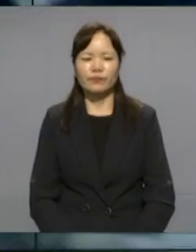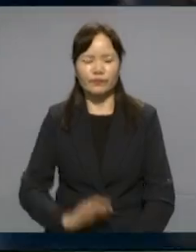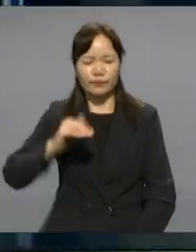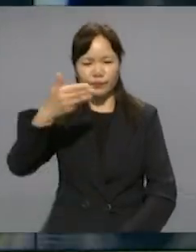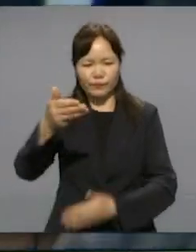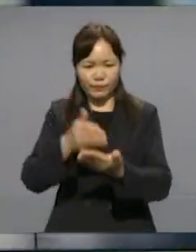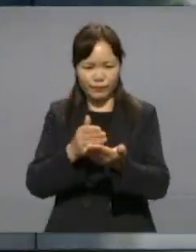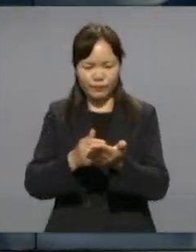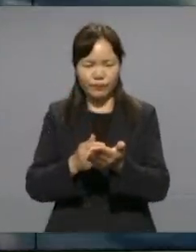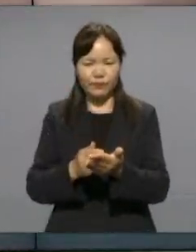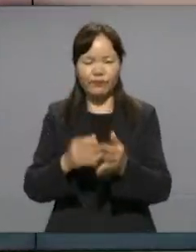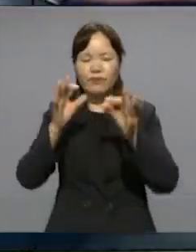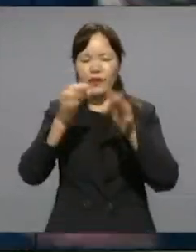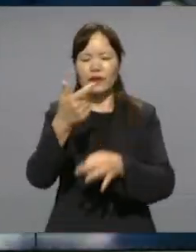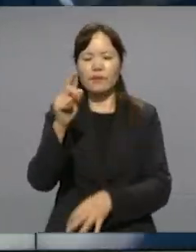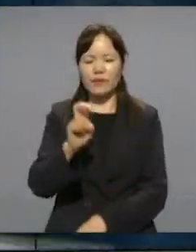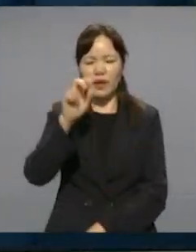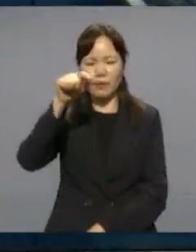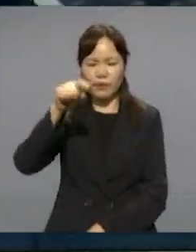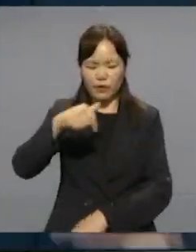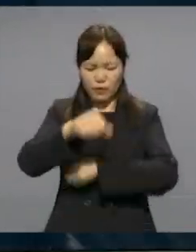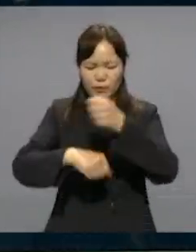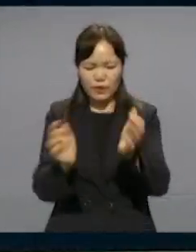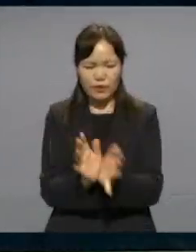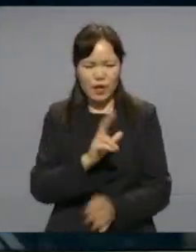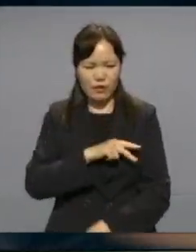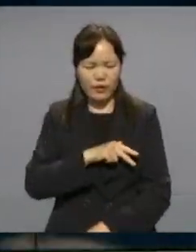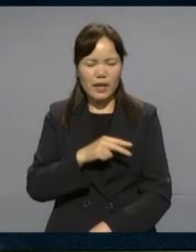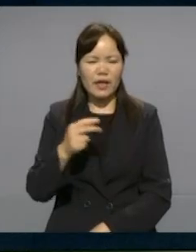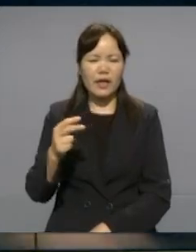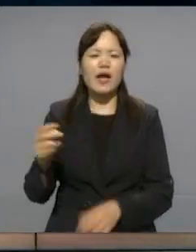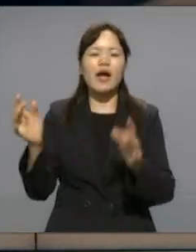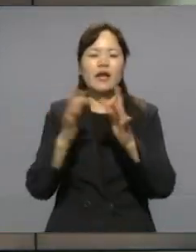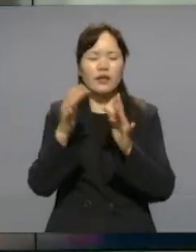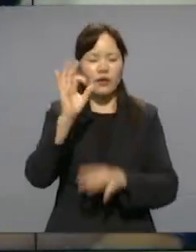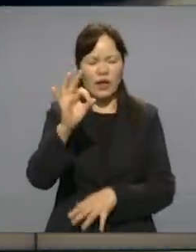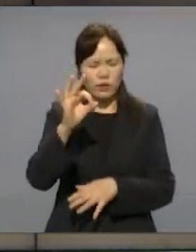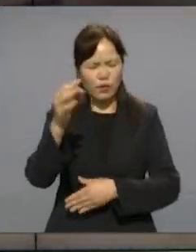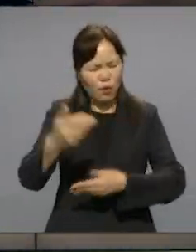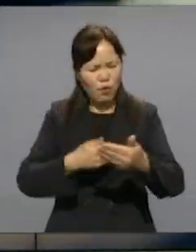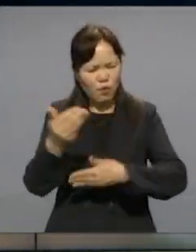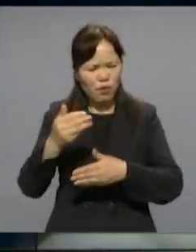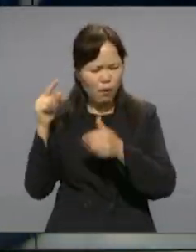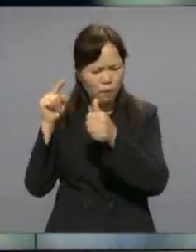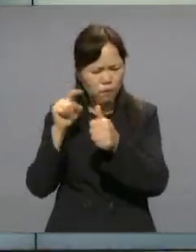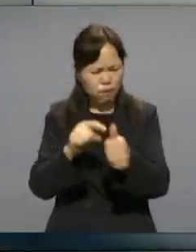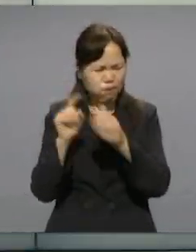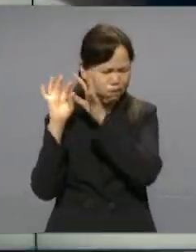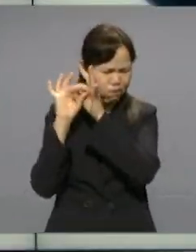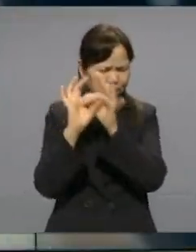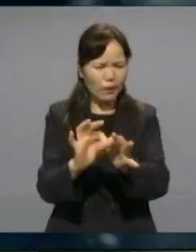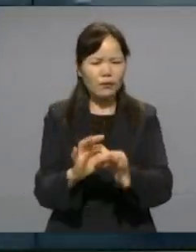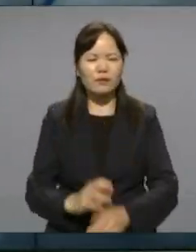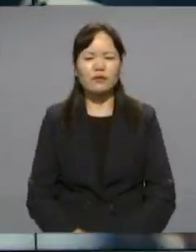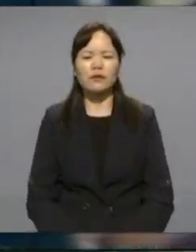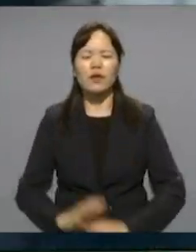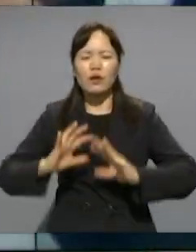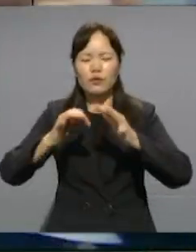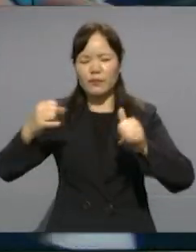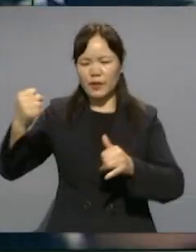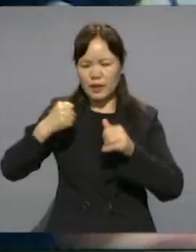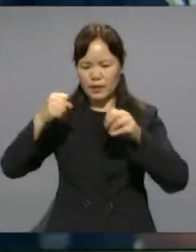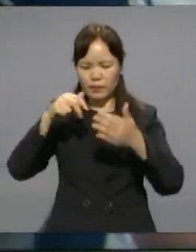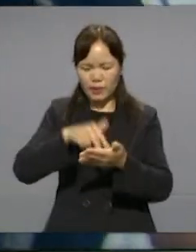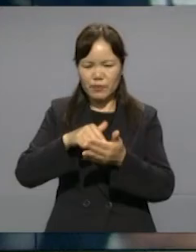다음 소식입니다. 김남국 더불어민주당 의원의 가상화폐 관련 의혹이 꼬리에 꼬리를 물며 이어지고 있습니다. 국민의힘은